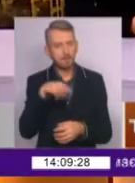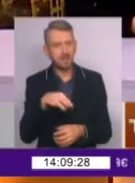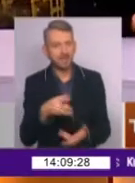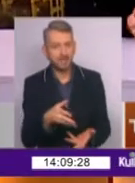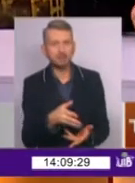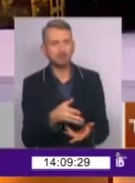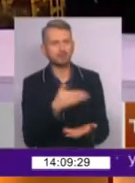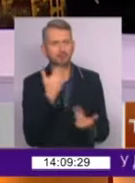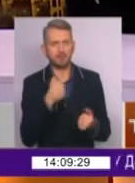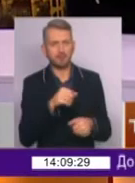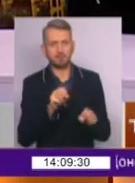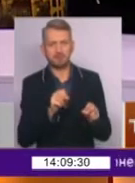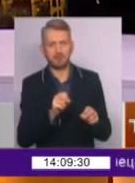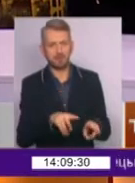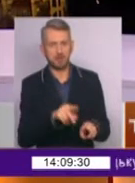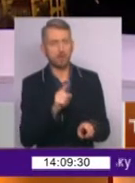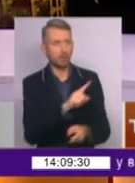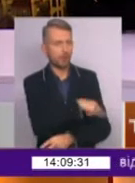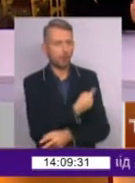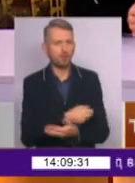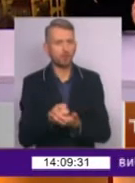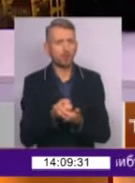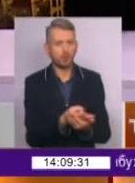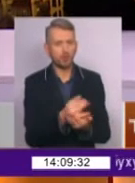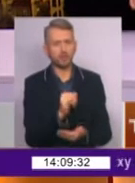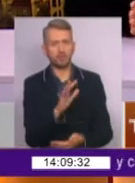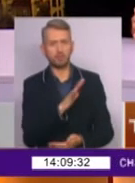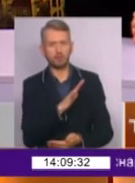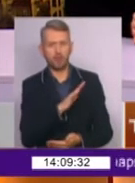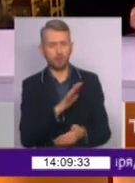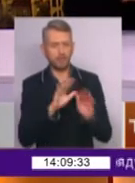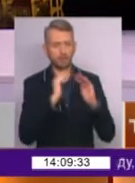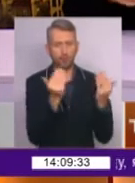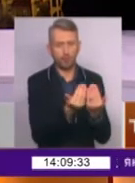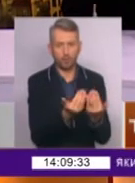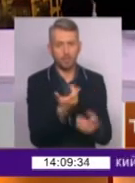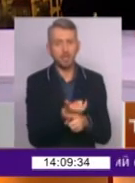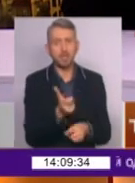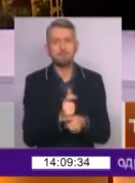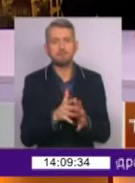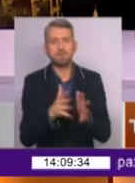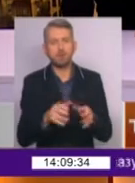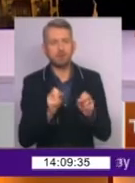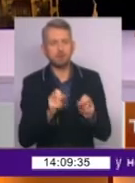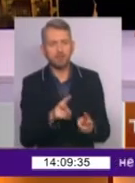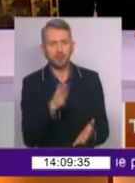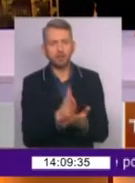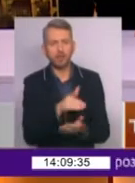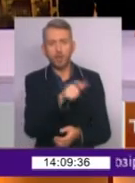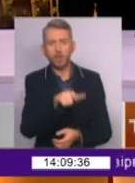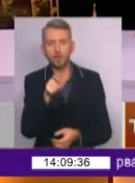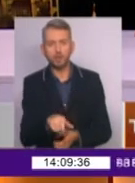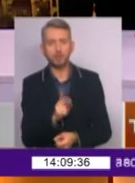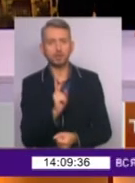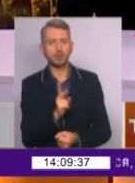оскільки вони госпіталізуються і, як правило, бувають ізольовані. Тобто, найбільшу небезпеку становлять саме люди,